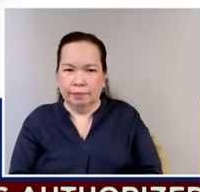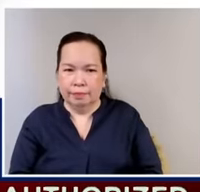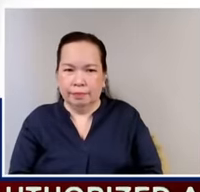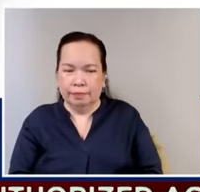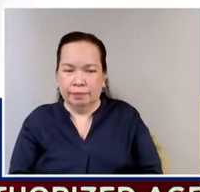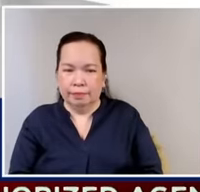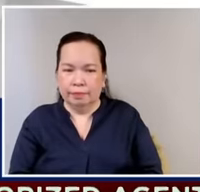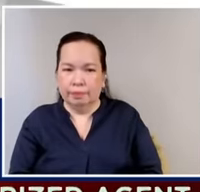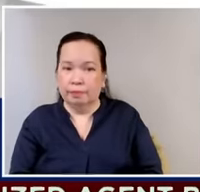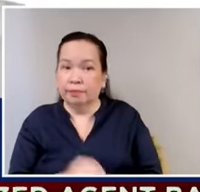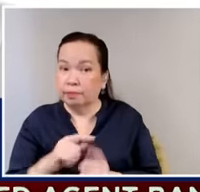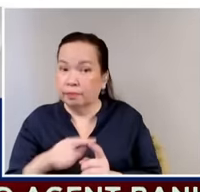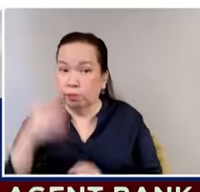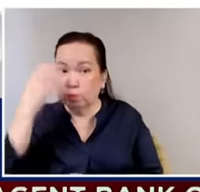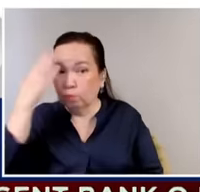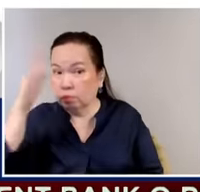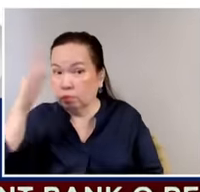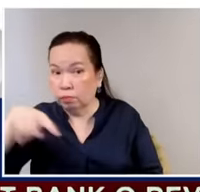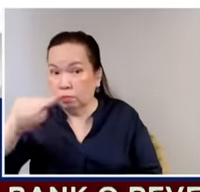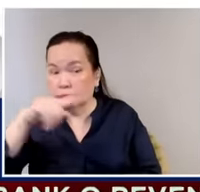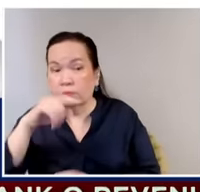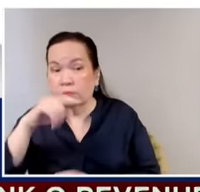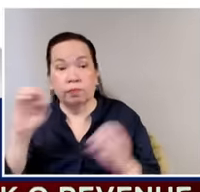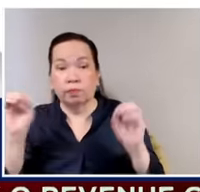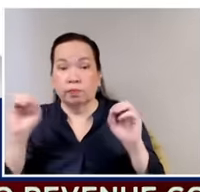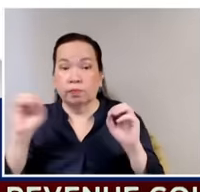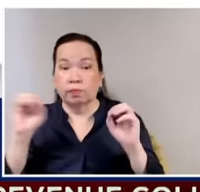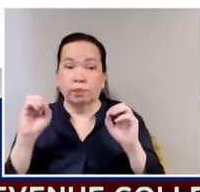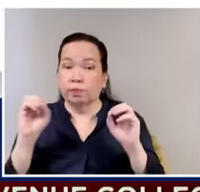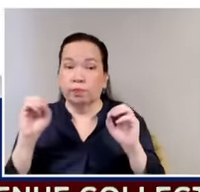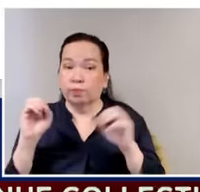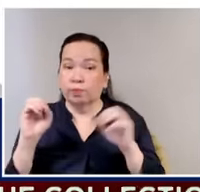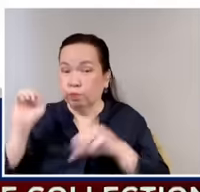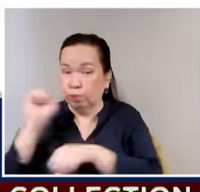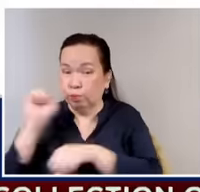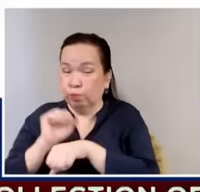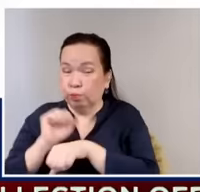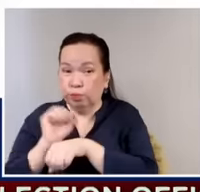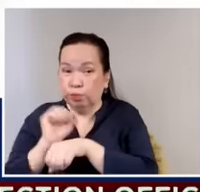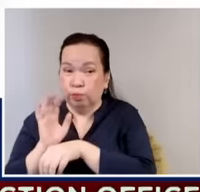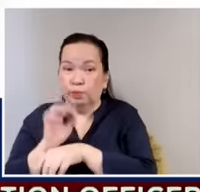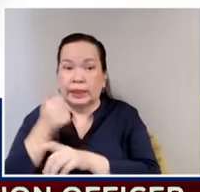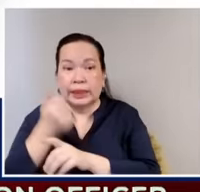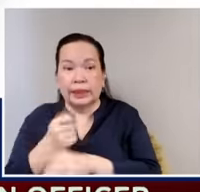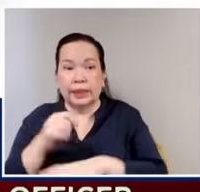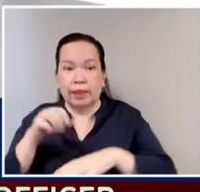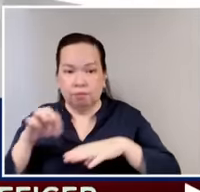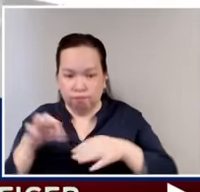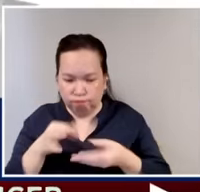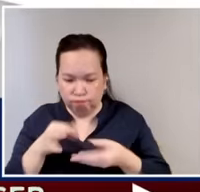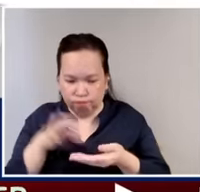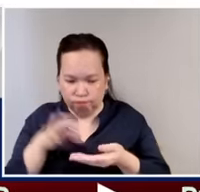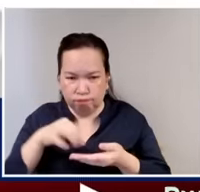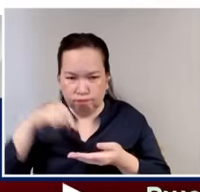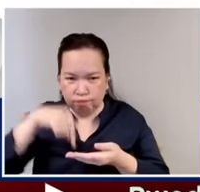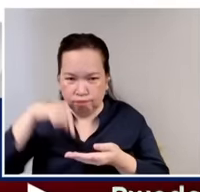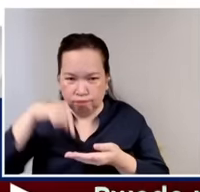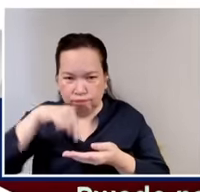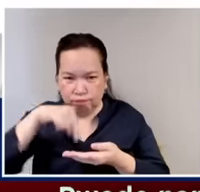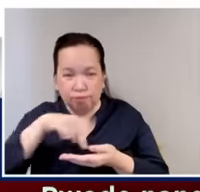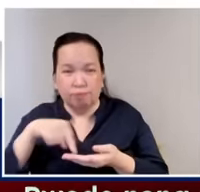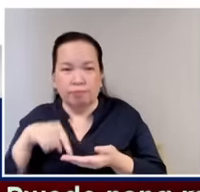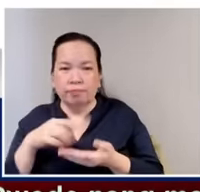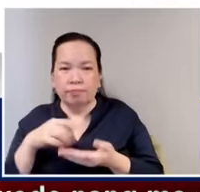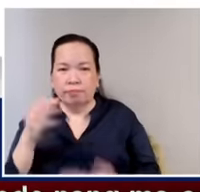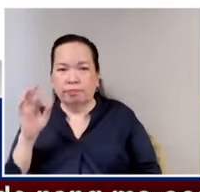Pero ang hindi alam ng lahat, kapag wala sa harap ng kamera, si Arnold ay isang bordador. Taong 1998, nang